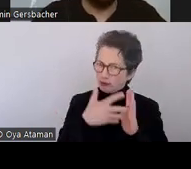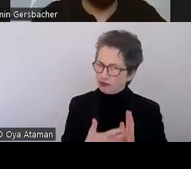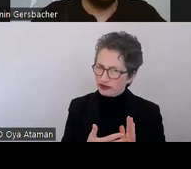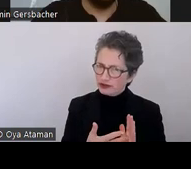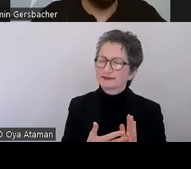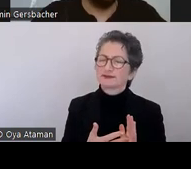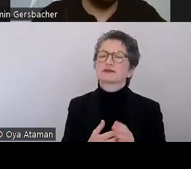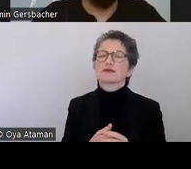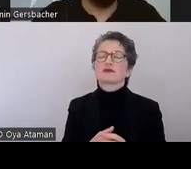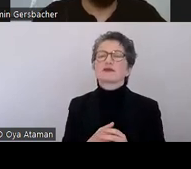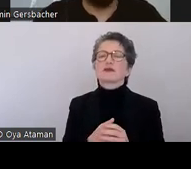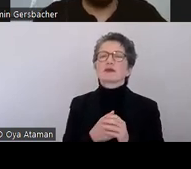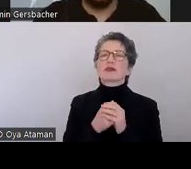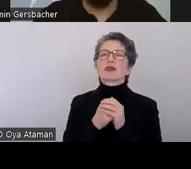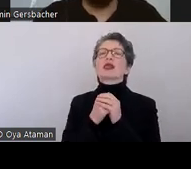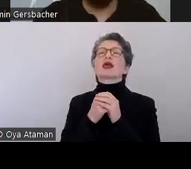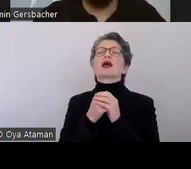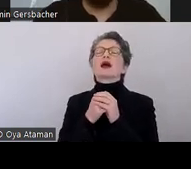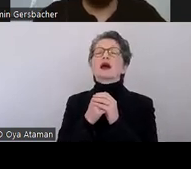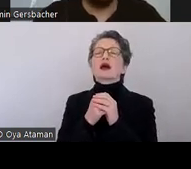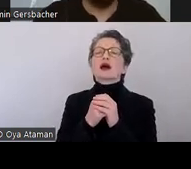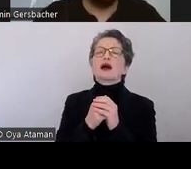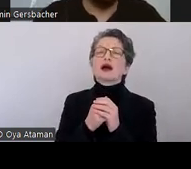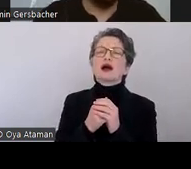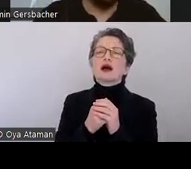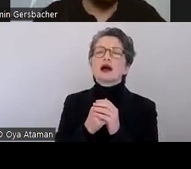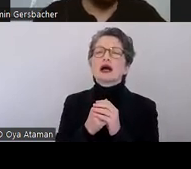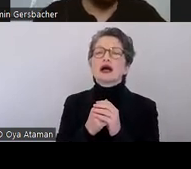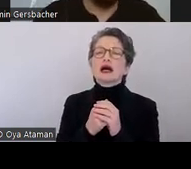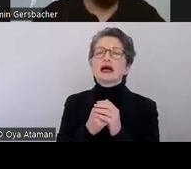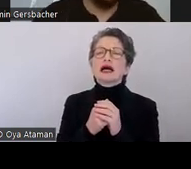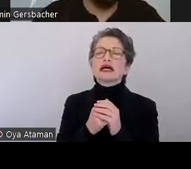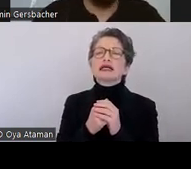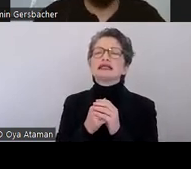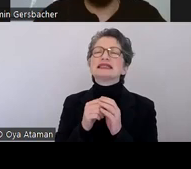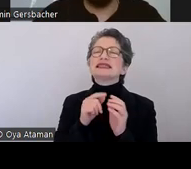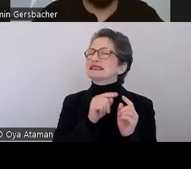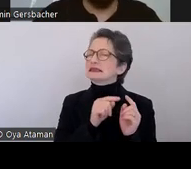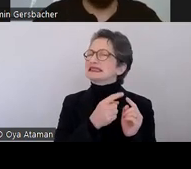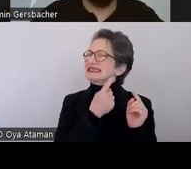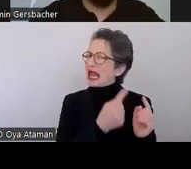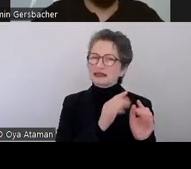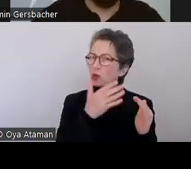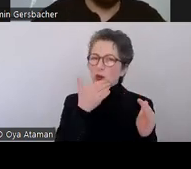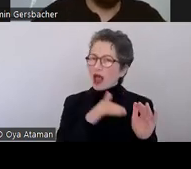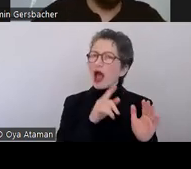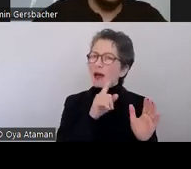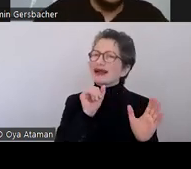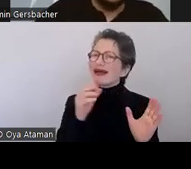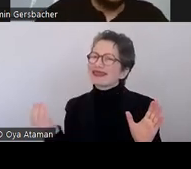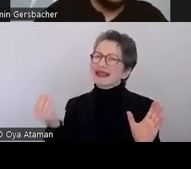die kann man eben gut, das prüft nicht so selber, sondern man kann sie ergänzend einsetzen oder für zumindest einen bestimmten